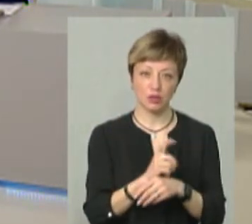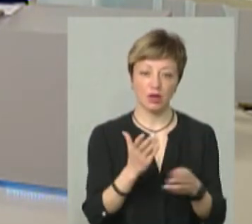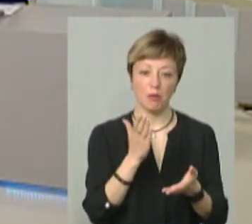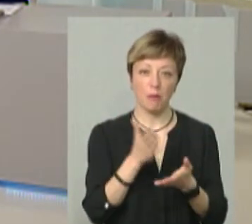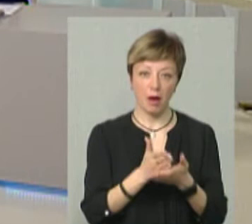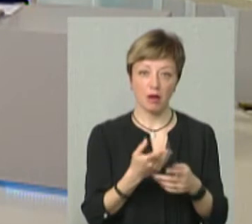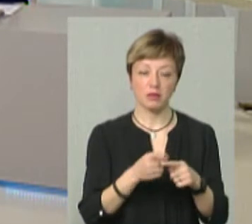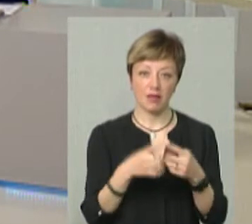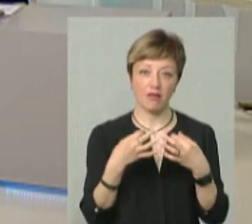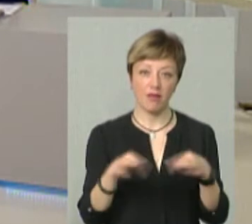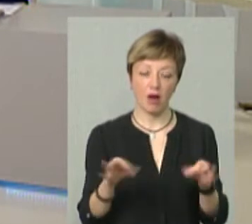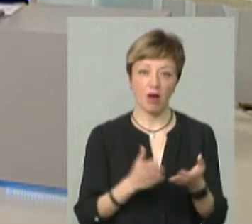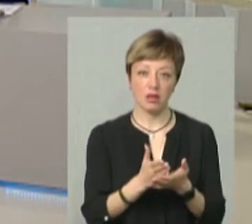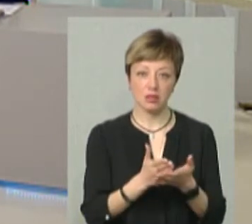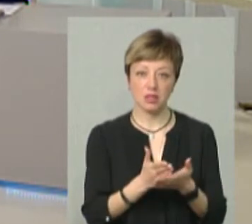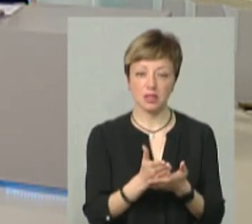ми маємо, це є вакансії